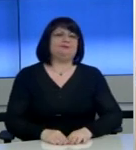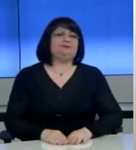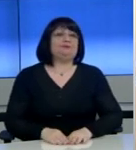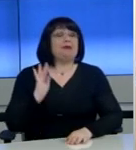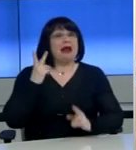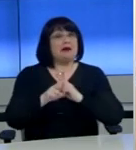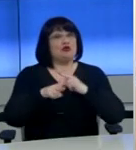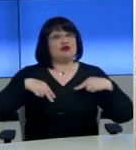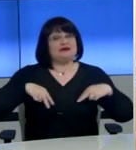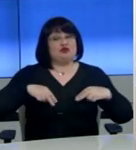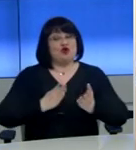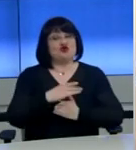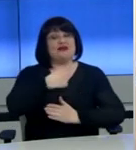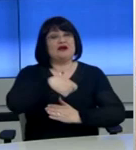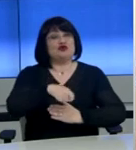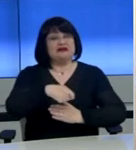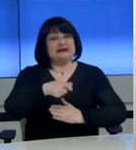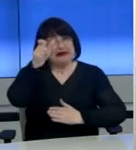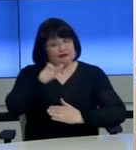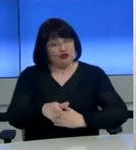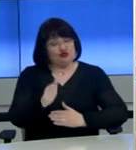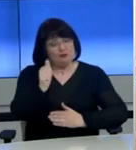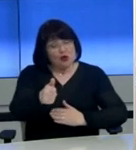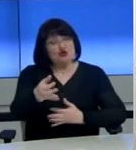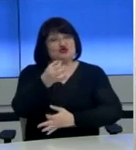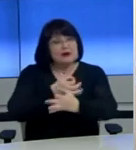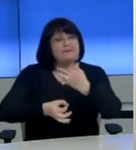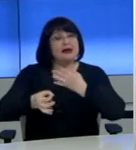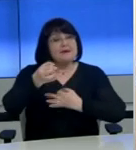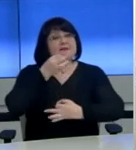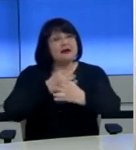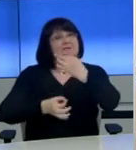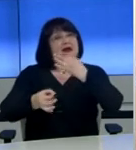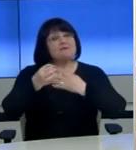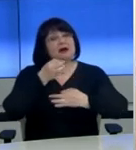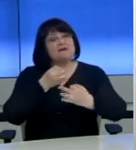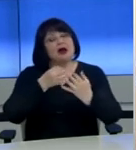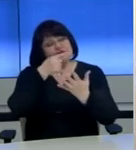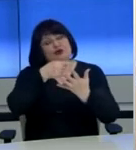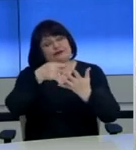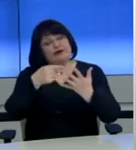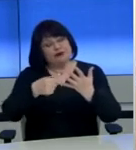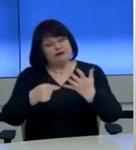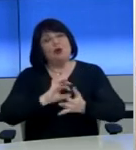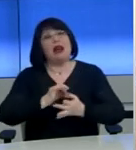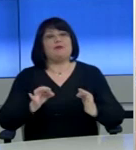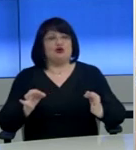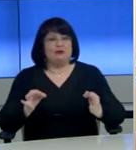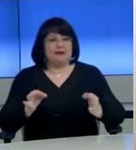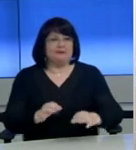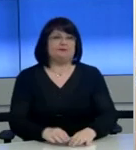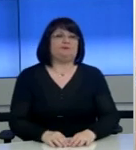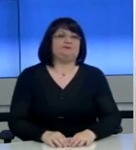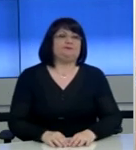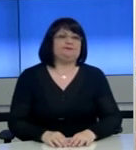άλλωστε, αποδόμησε μία προς μία τις εις βάρος του καταθέσεις. Ούτε σκοπεύω να μιλήσω